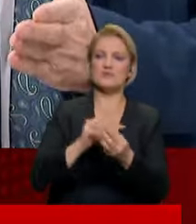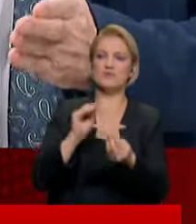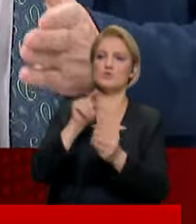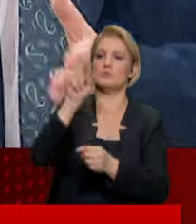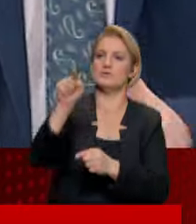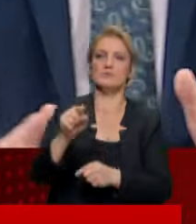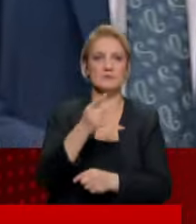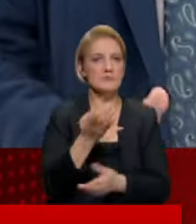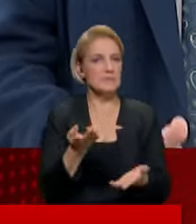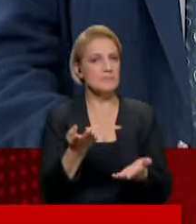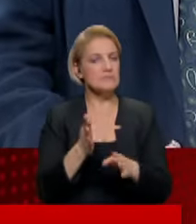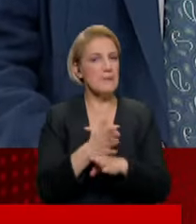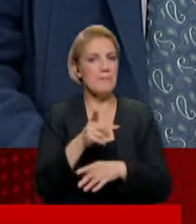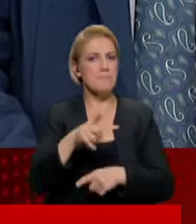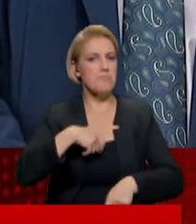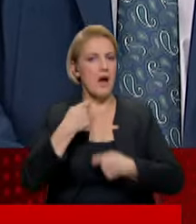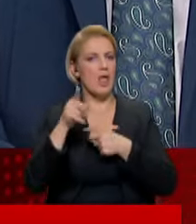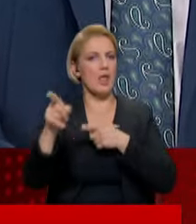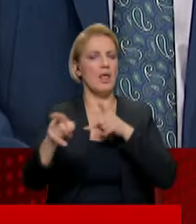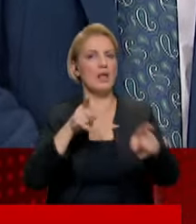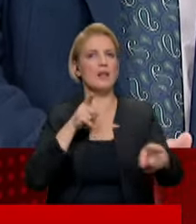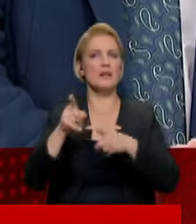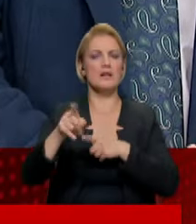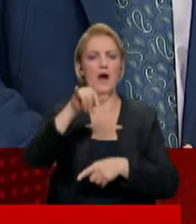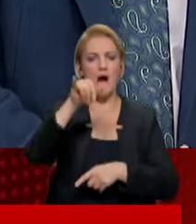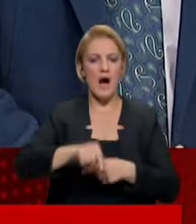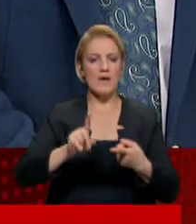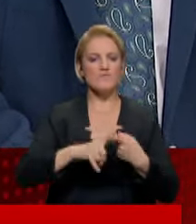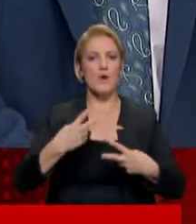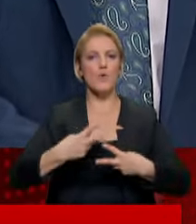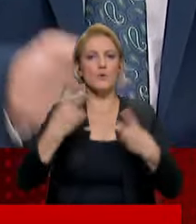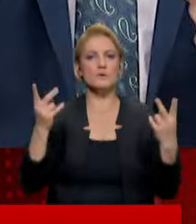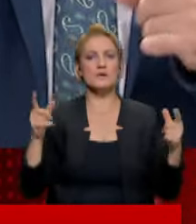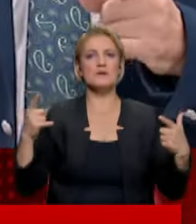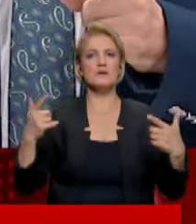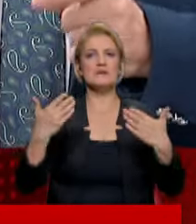suçlamam bunları bahane göstererek hak ve özgürlükleri